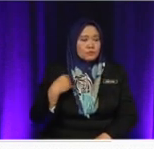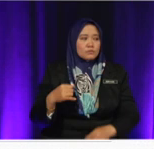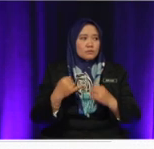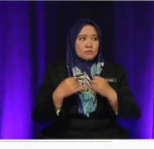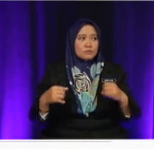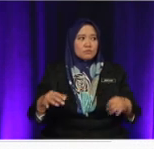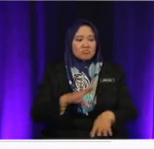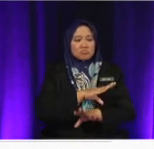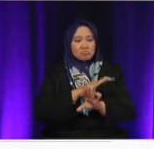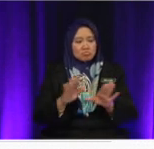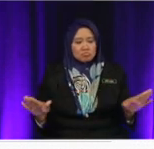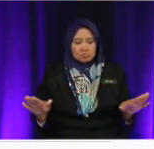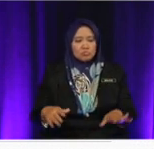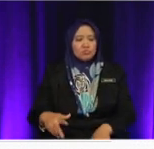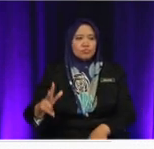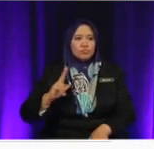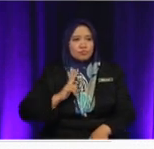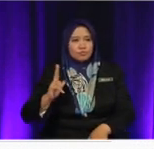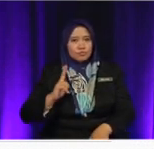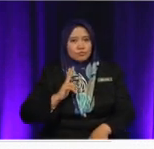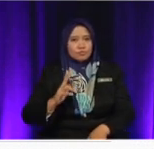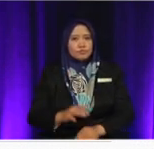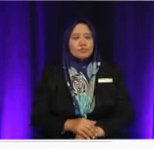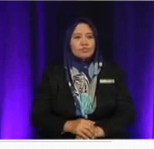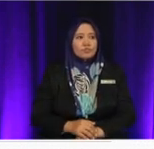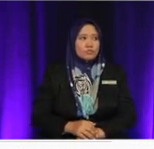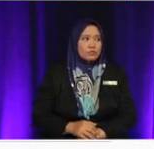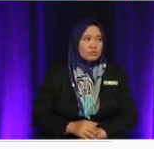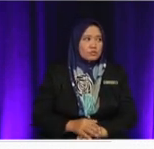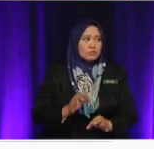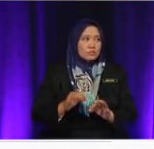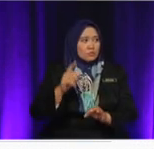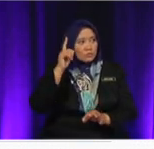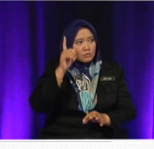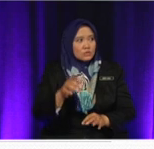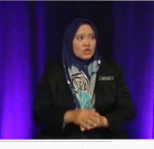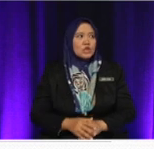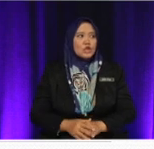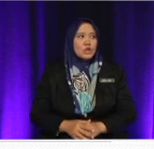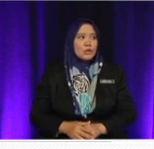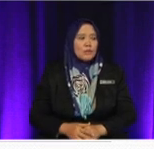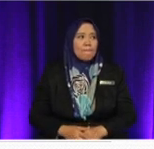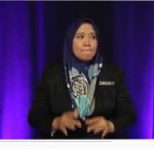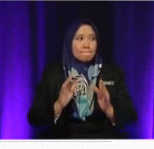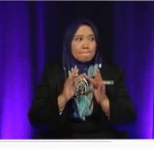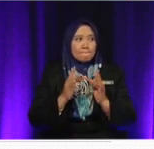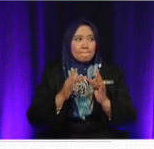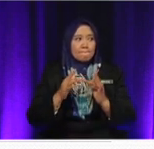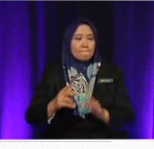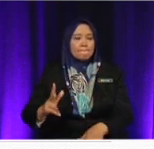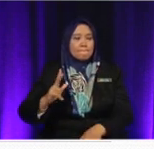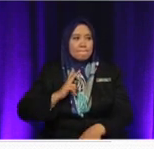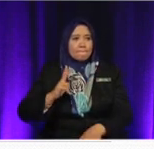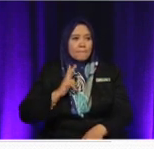contoh jaringan rasmi ni, dia macam hubungan yang sedia ada antara pelbagai orang dengan